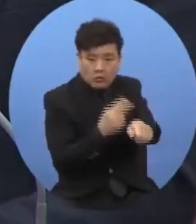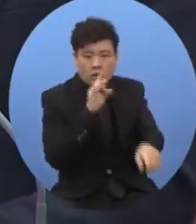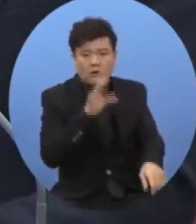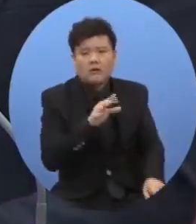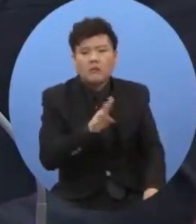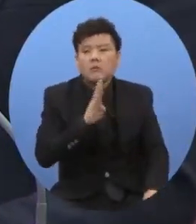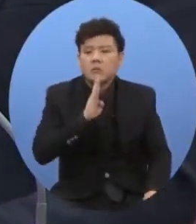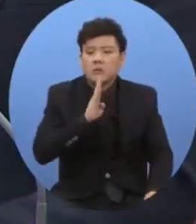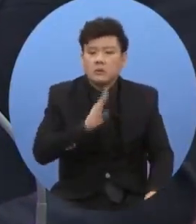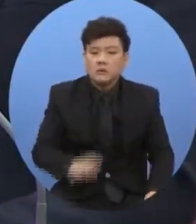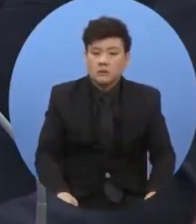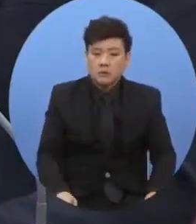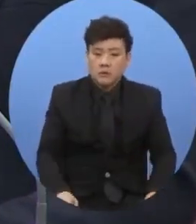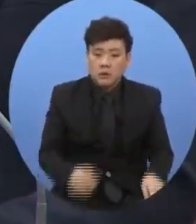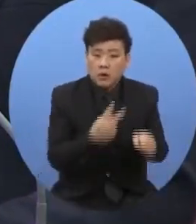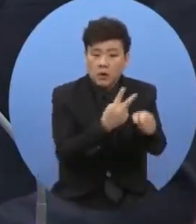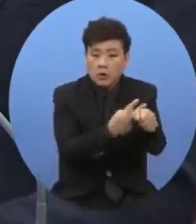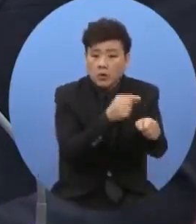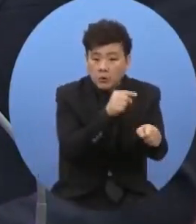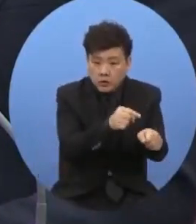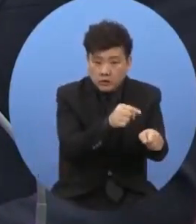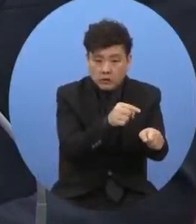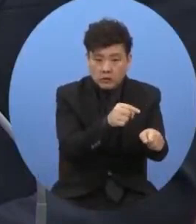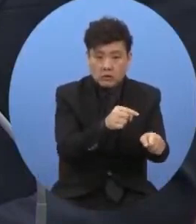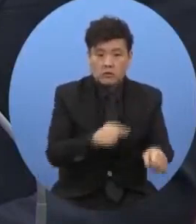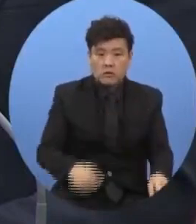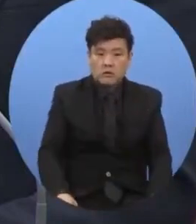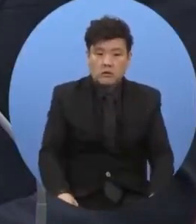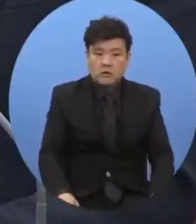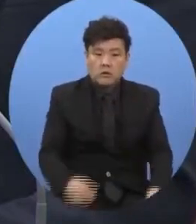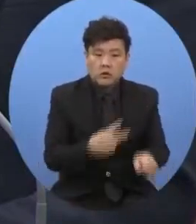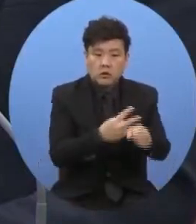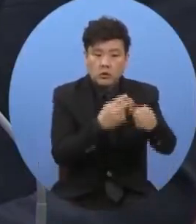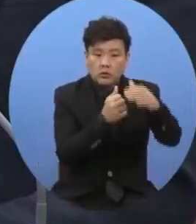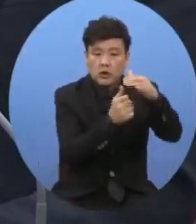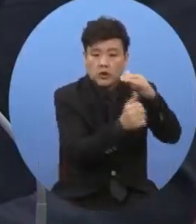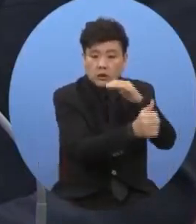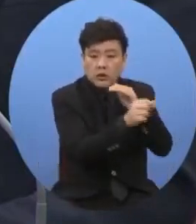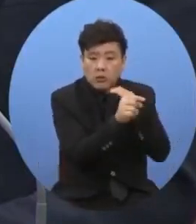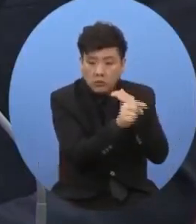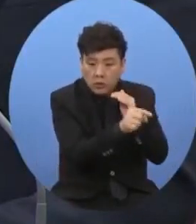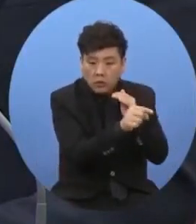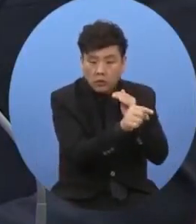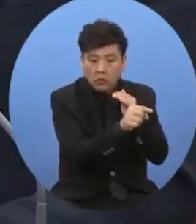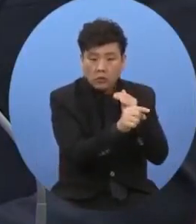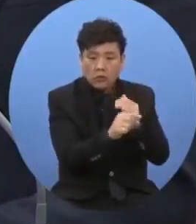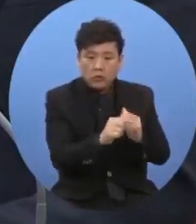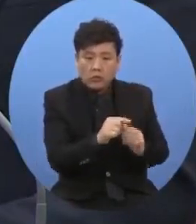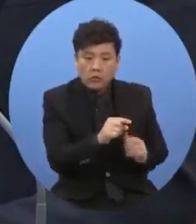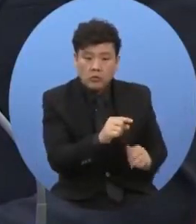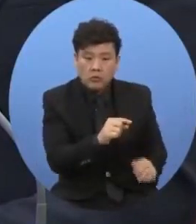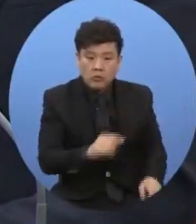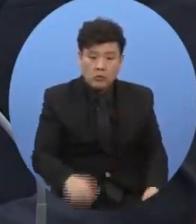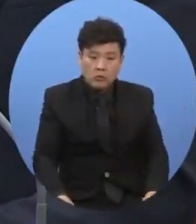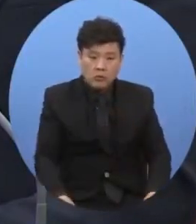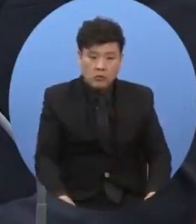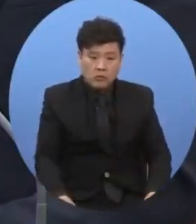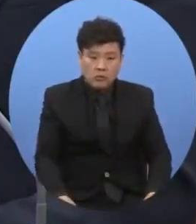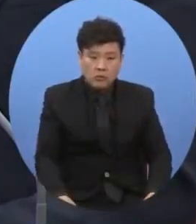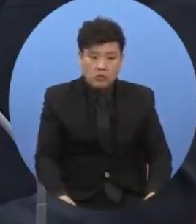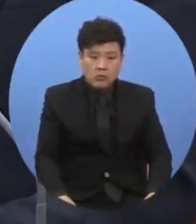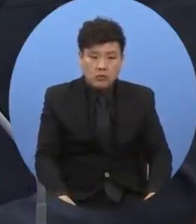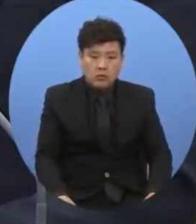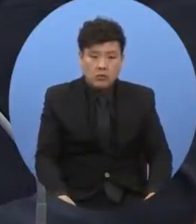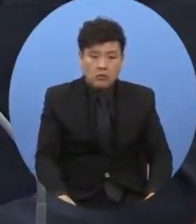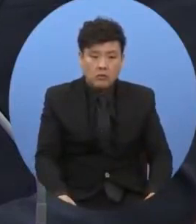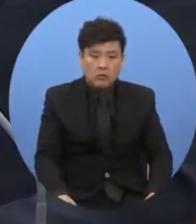교사가 지금 의원들이 교총 대표도 비례대표로 초대되고 많이 이렇게 저